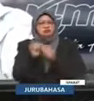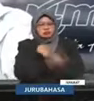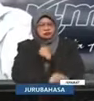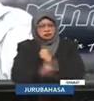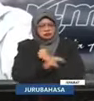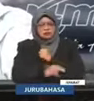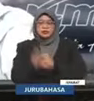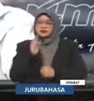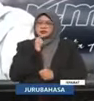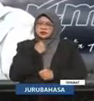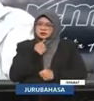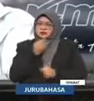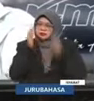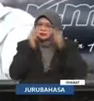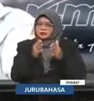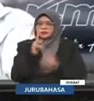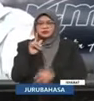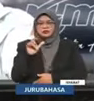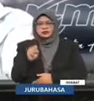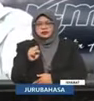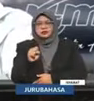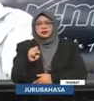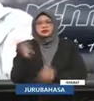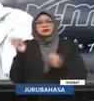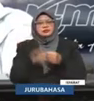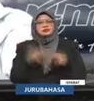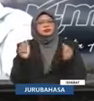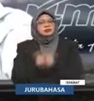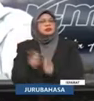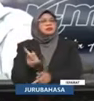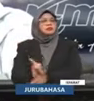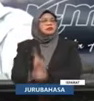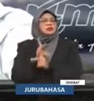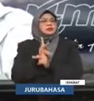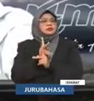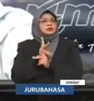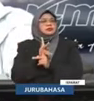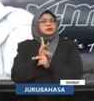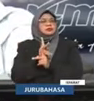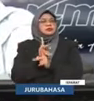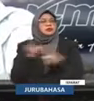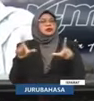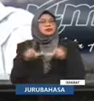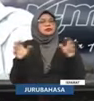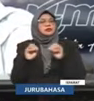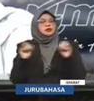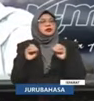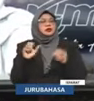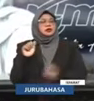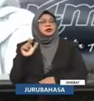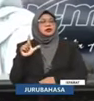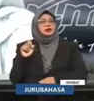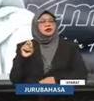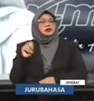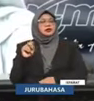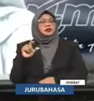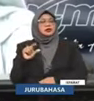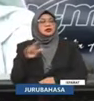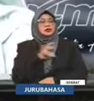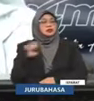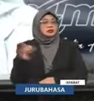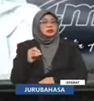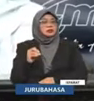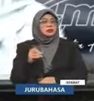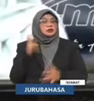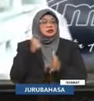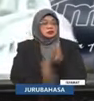memandang serius setelah dhabhaa kiske yang melibatkannya pinjaman tidak Bleszynski ah long jumlah